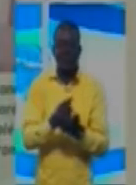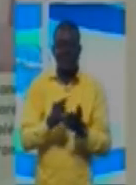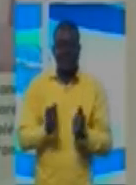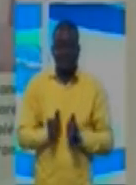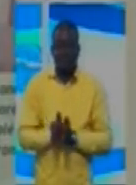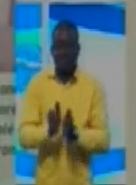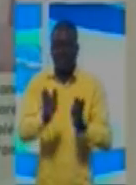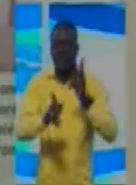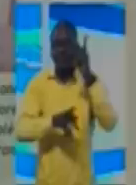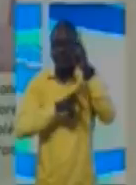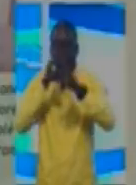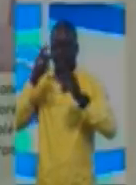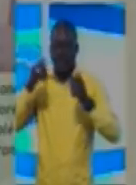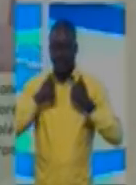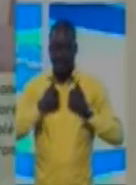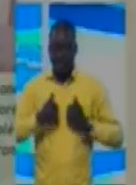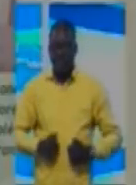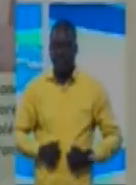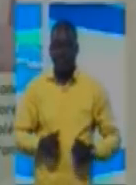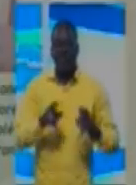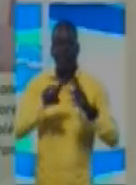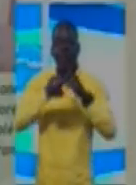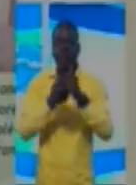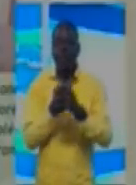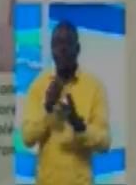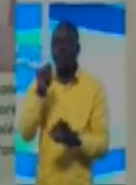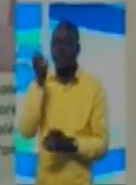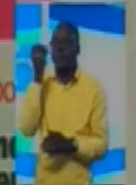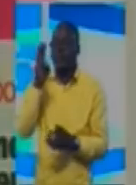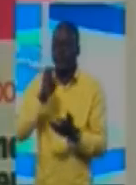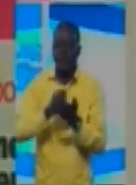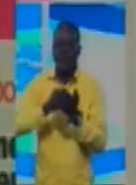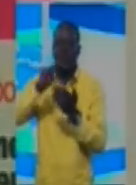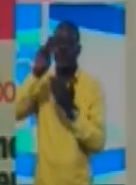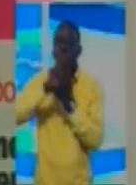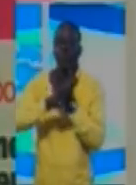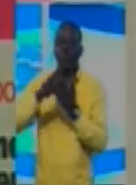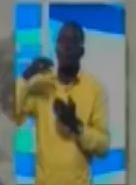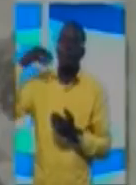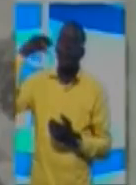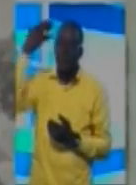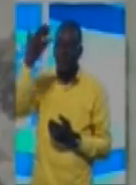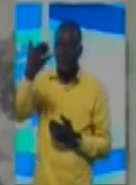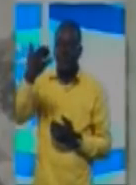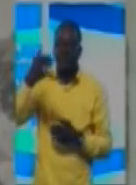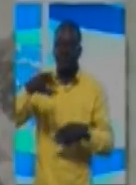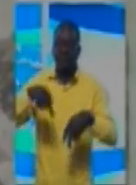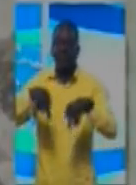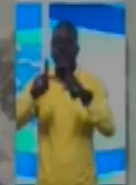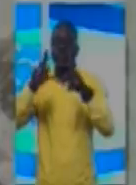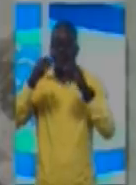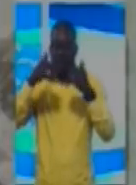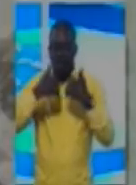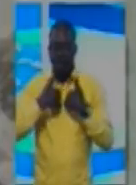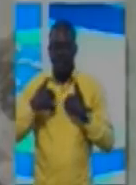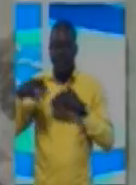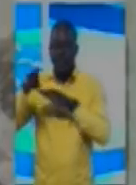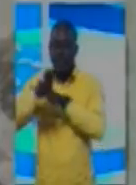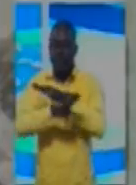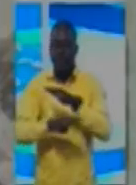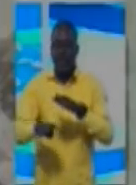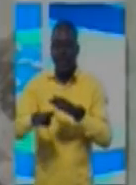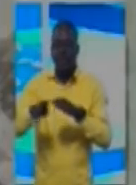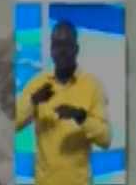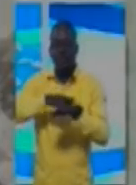et de l'habitation, l'opération débute le 16 novembre prochain, titre Sidoya. Elle permettra d'avoir une base de données et